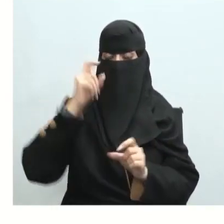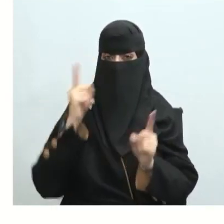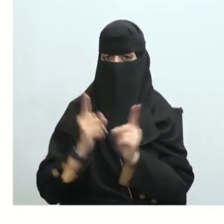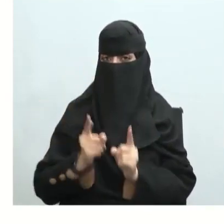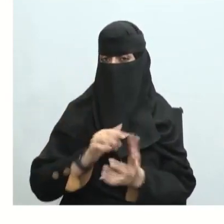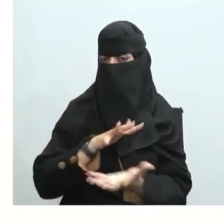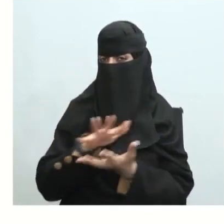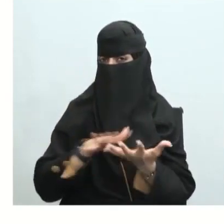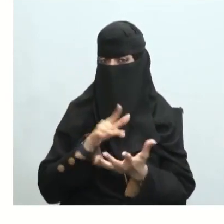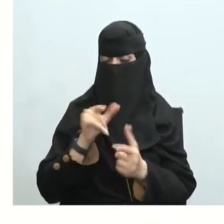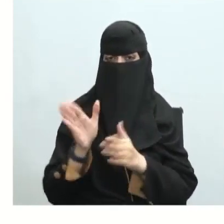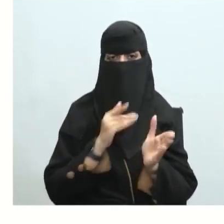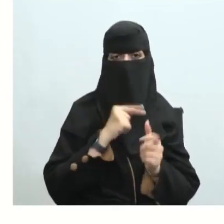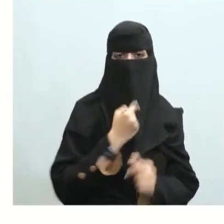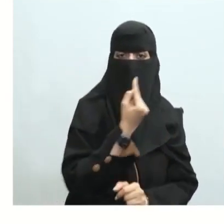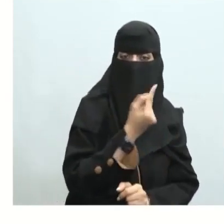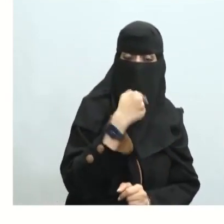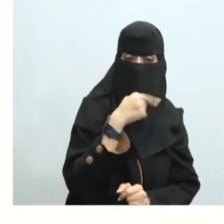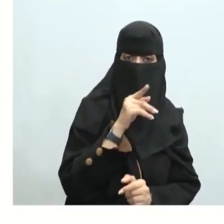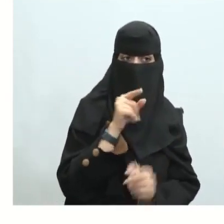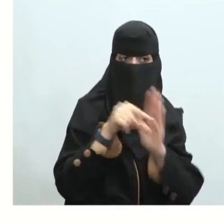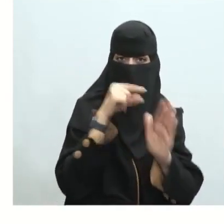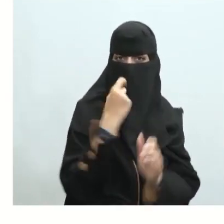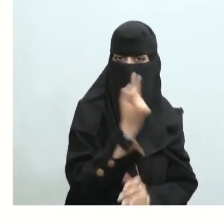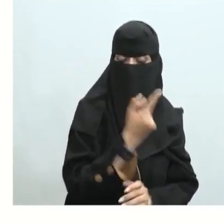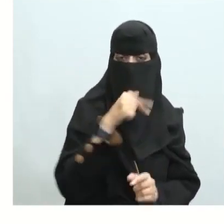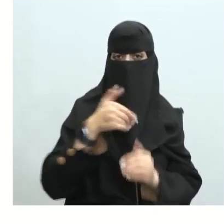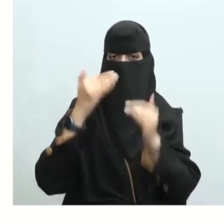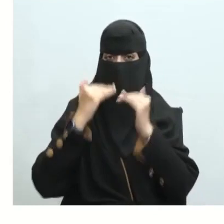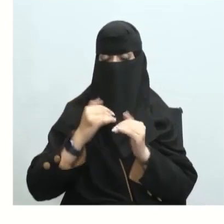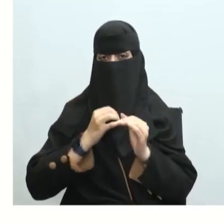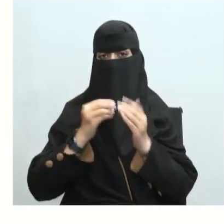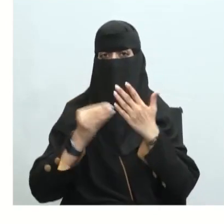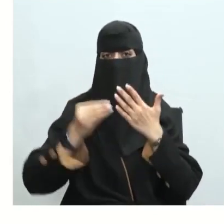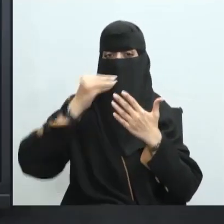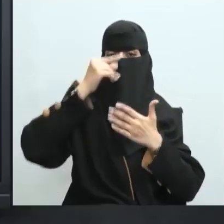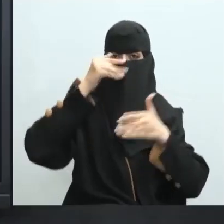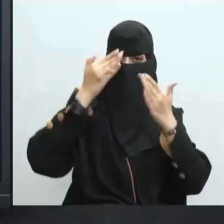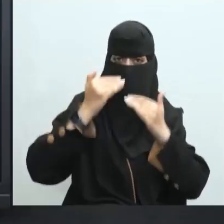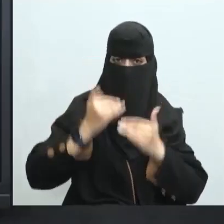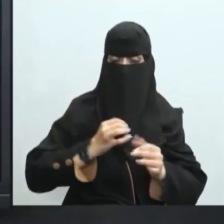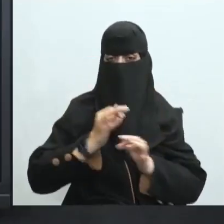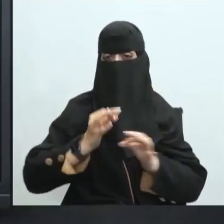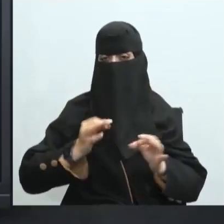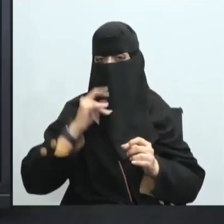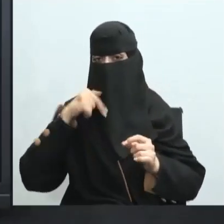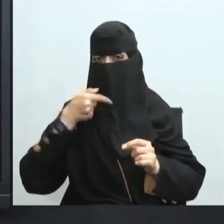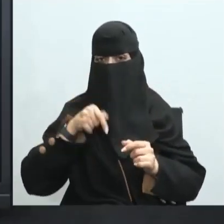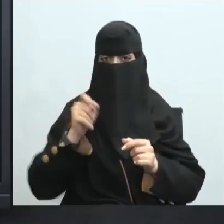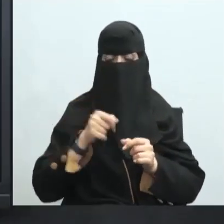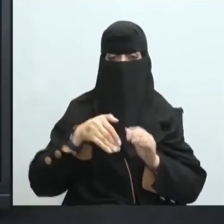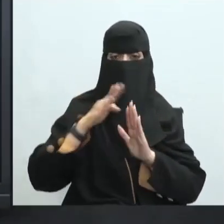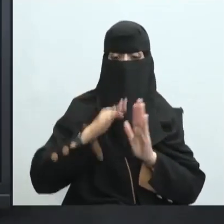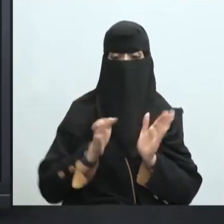للشكوى وموضوعا للطلب ثم نفذ الاجراءات التخطيطيه الاتيه هنا اجراءات تخطيطيه حتى تكتب رساله شكوى